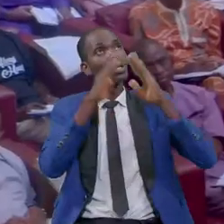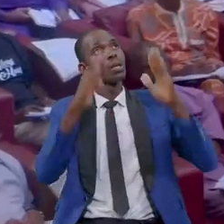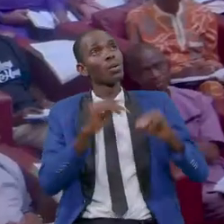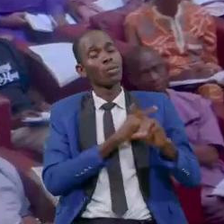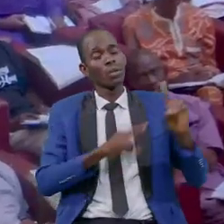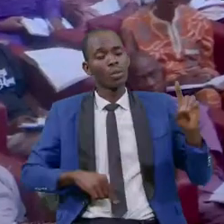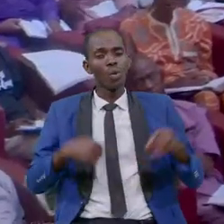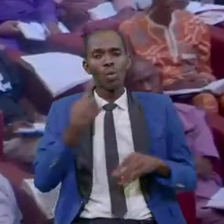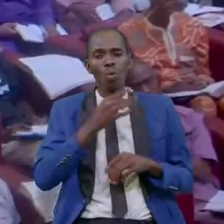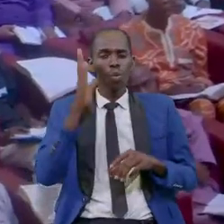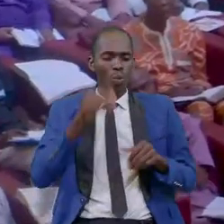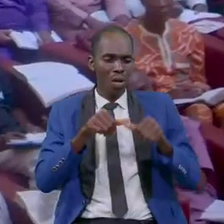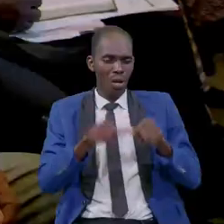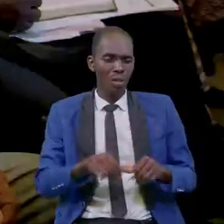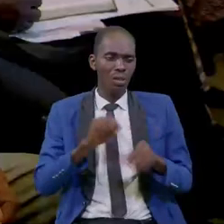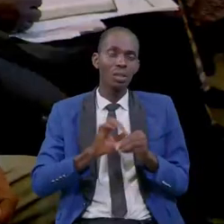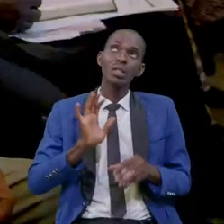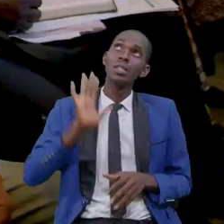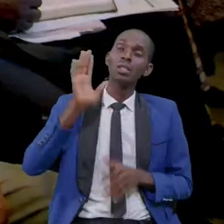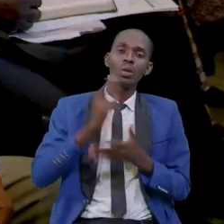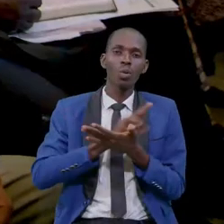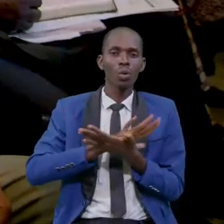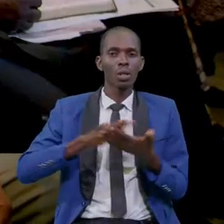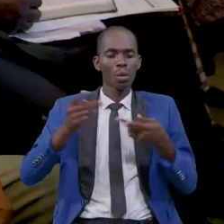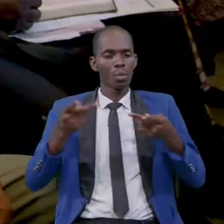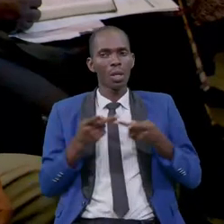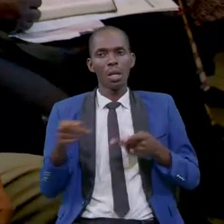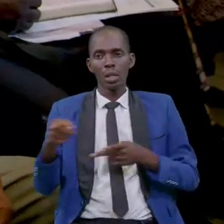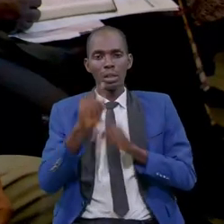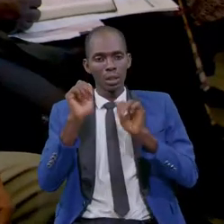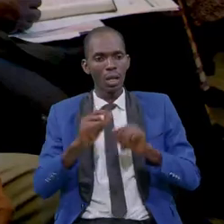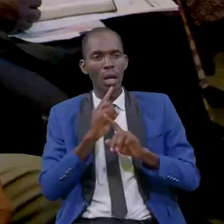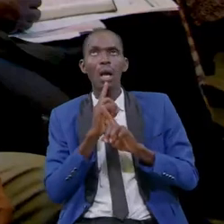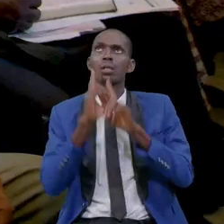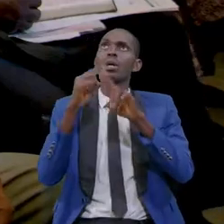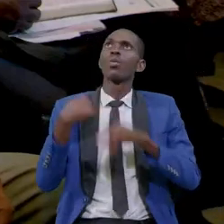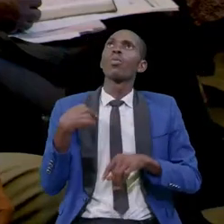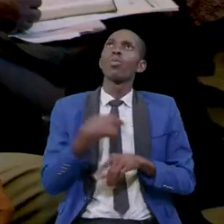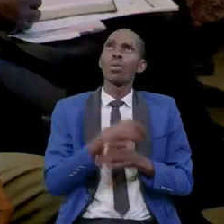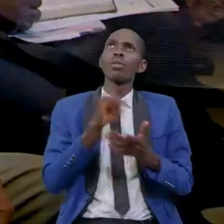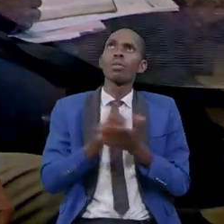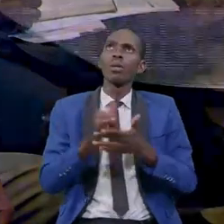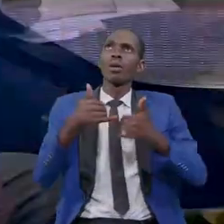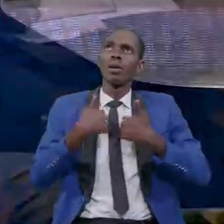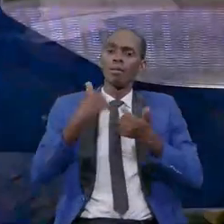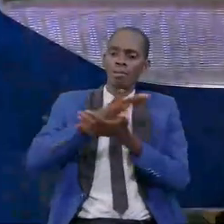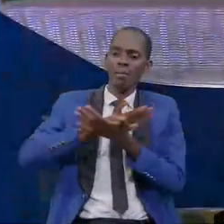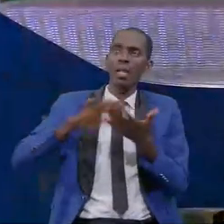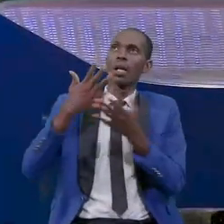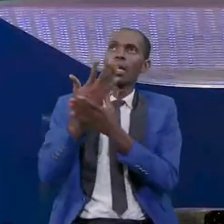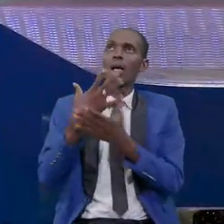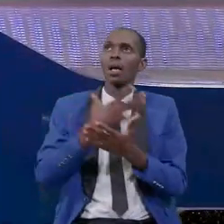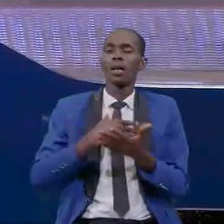demeurera à la montagne du Seigneur et à son lieu saint, afin qu'il soit sauvé, et nous qui avons les cœurs